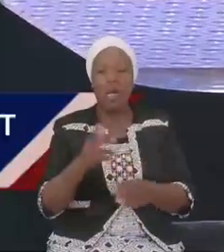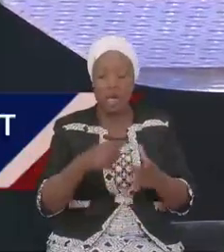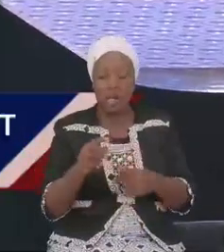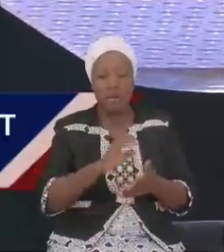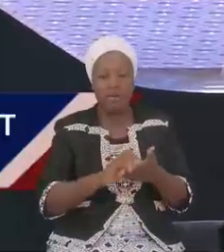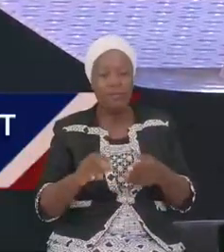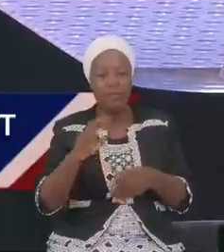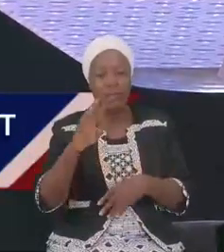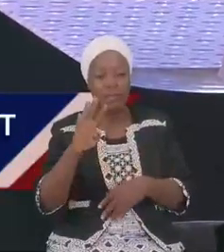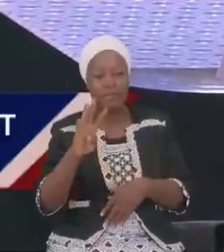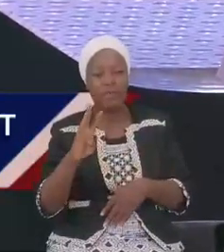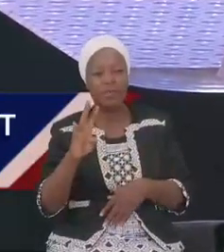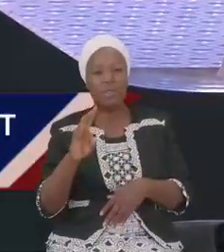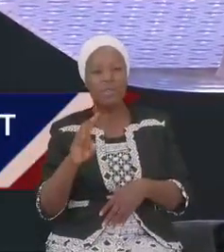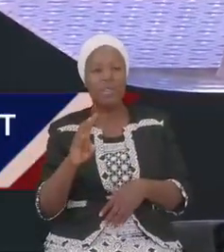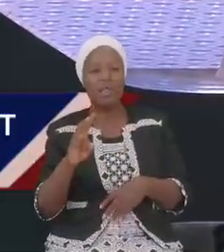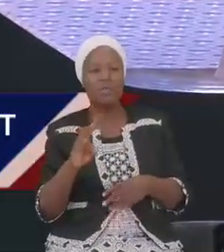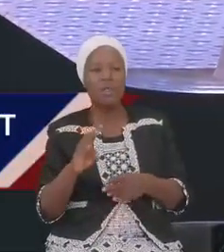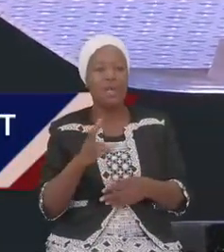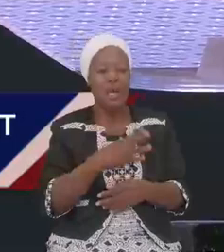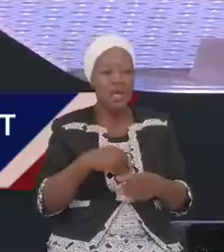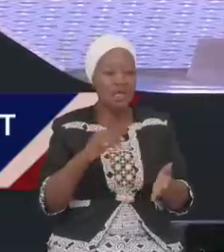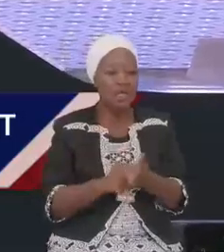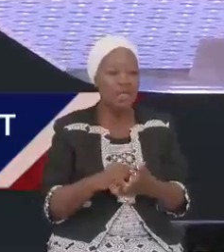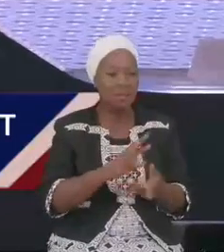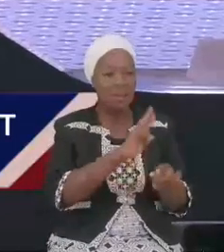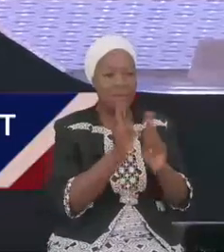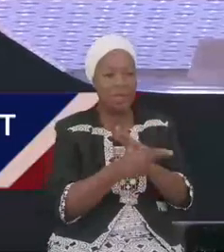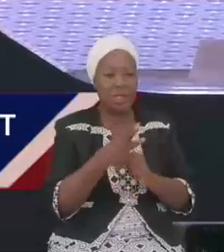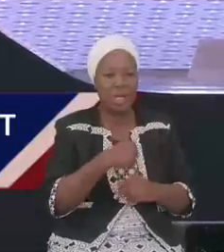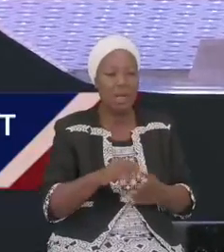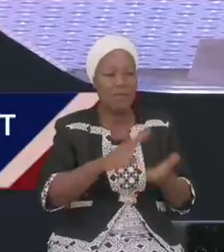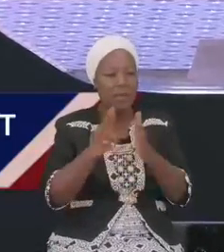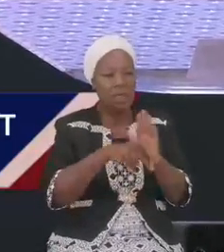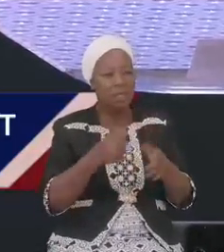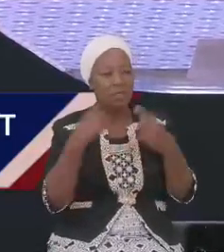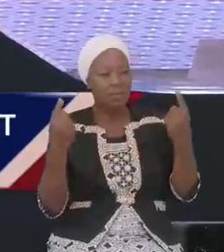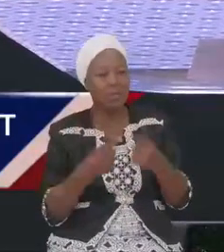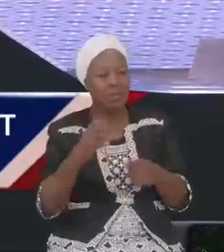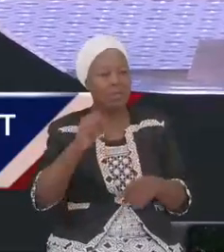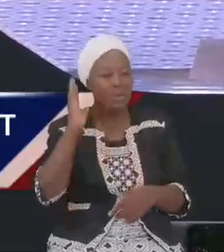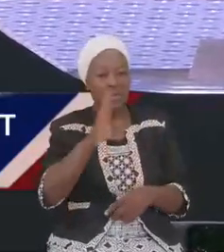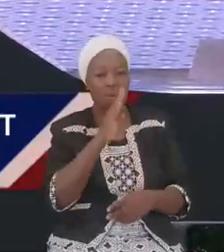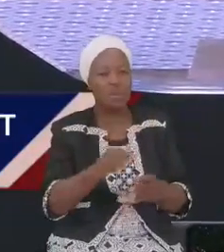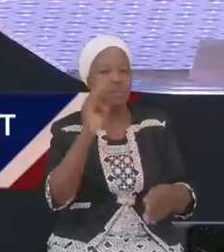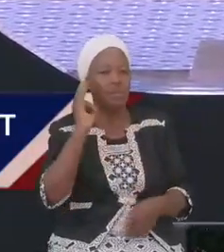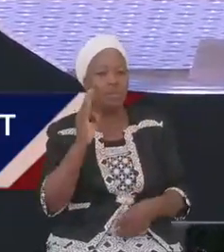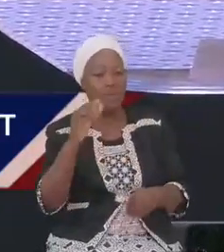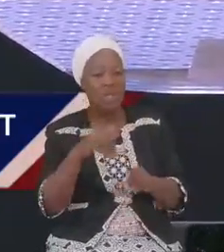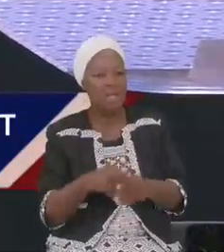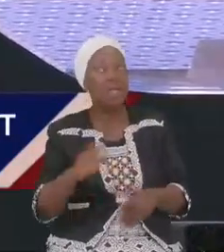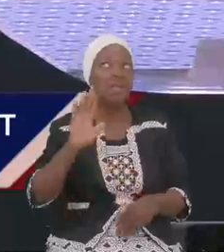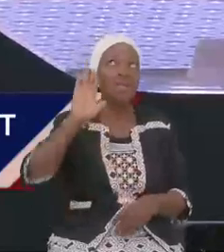47 dit, et que la repentance et le pardon des péchés seraient prêchés en son